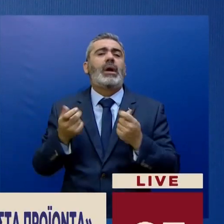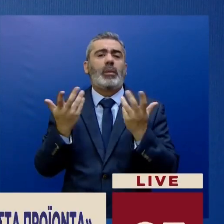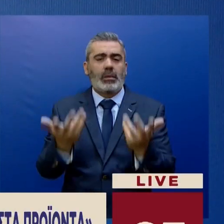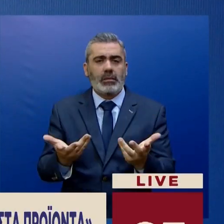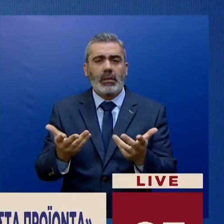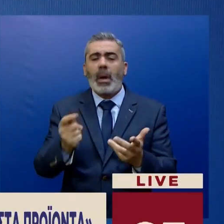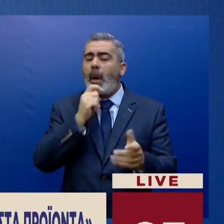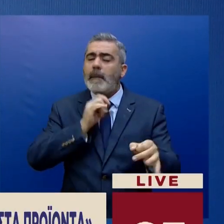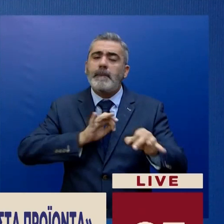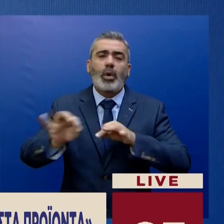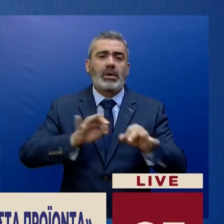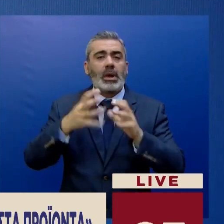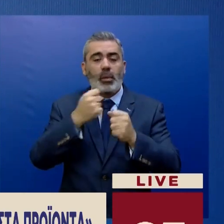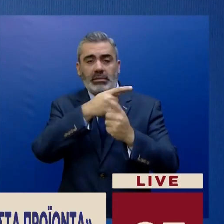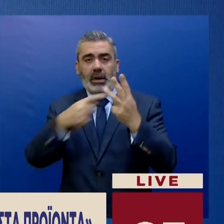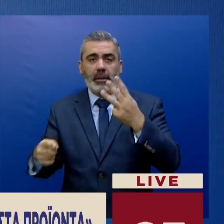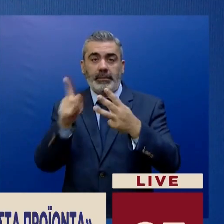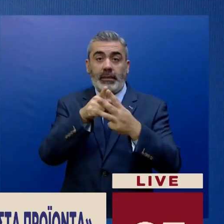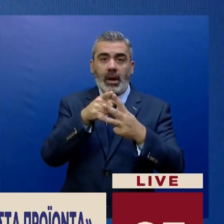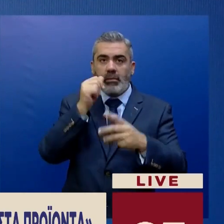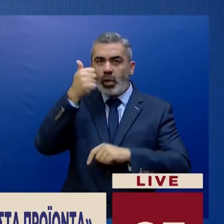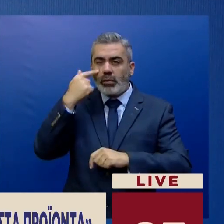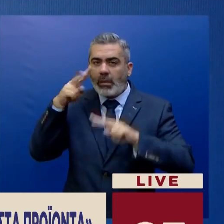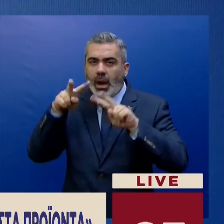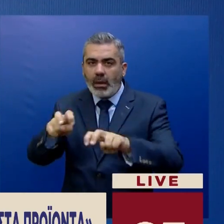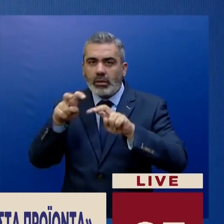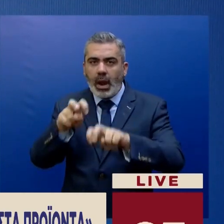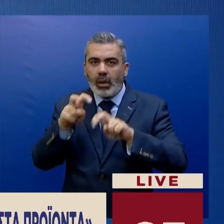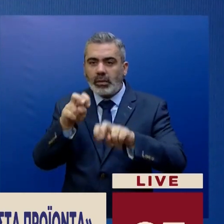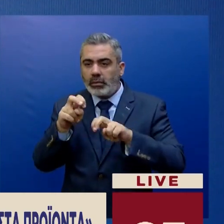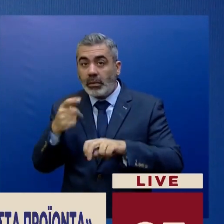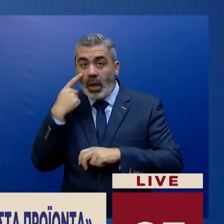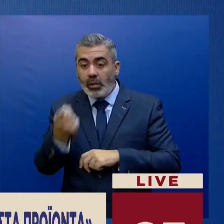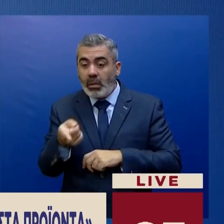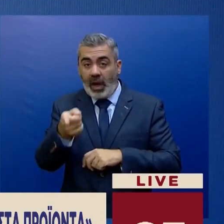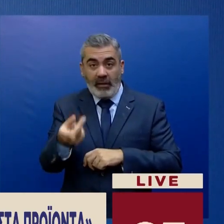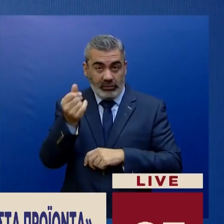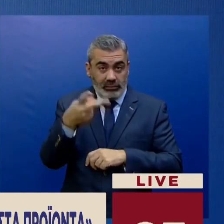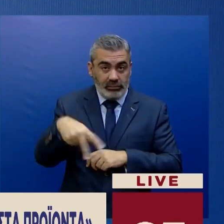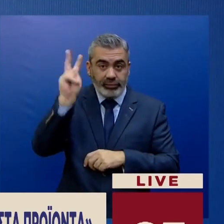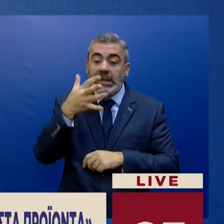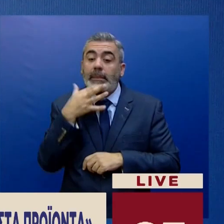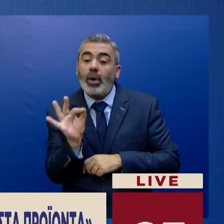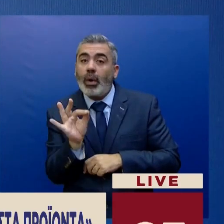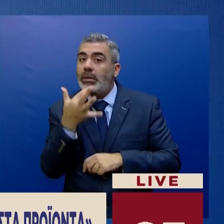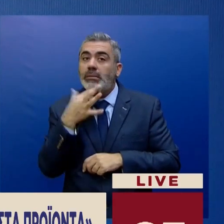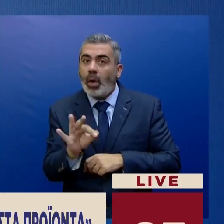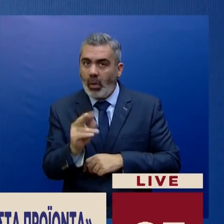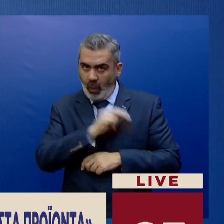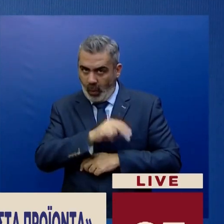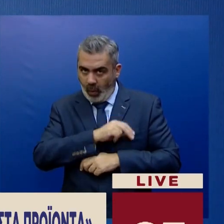κυβέρνησης χωρίζεται σε τρεις πυλώνες. Η έλεγχη, για να διαπιστωθεί αν είναι δικαιολογημένες οι όποιες αυξήσεις σε κάθε